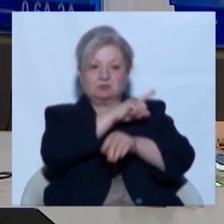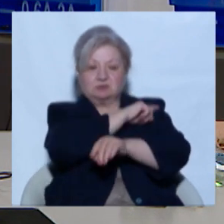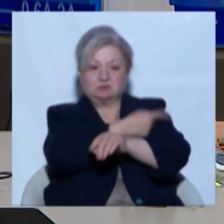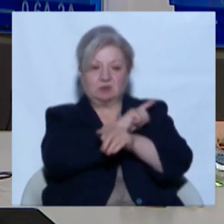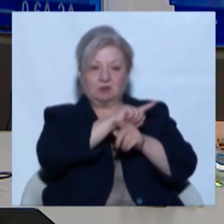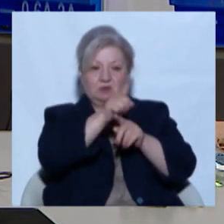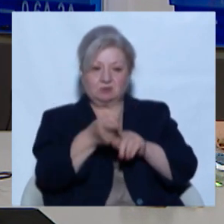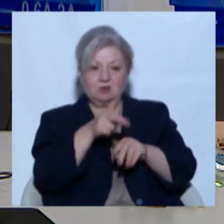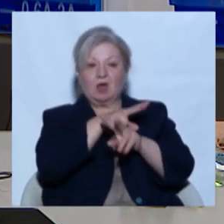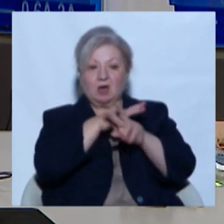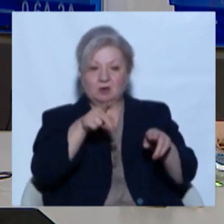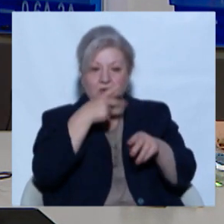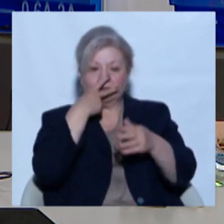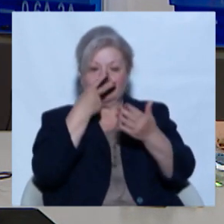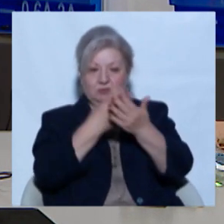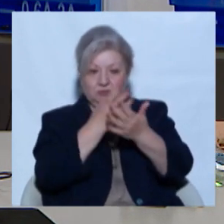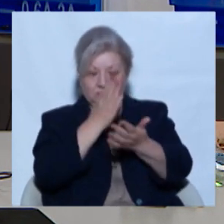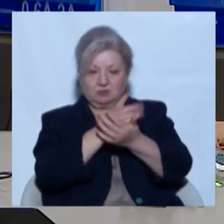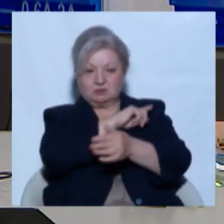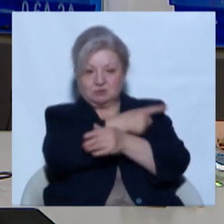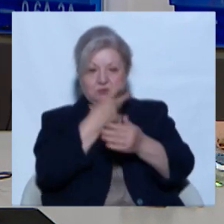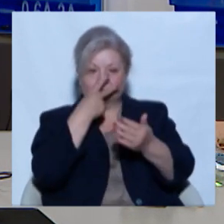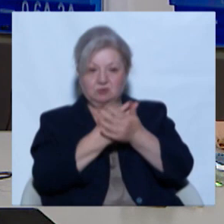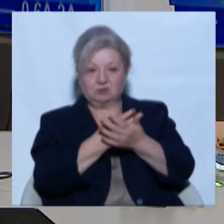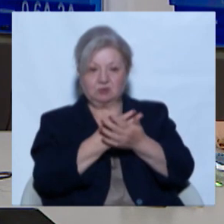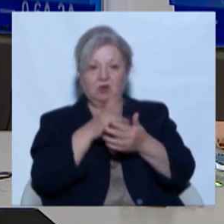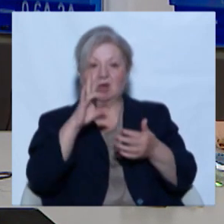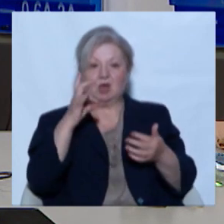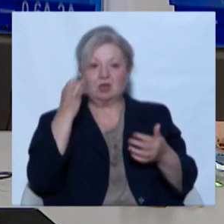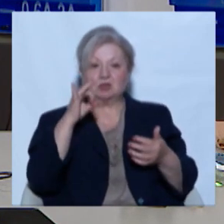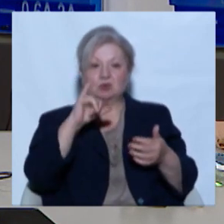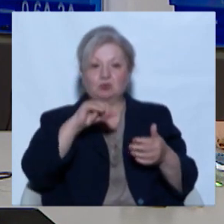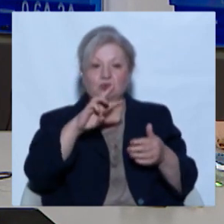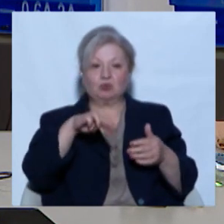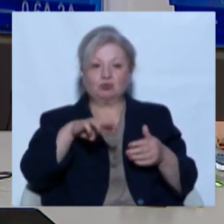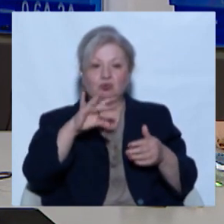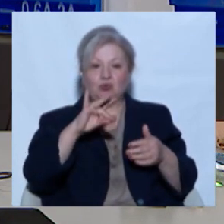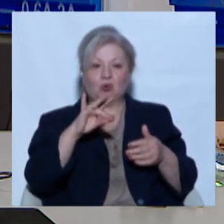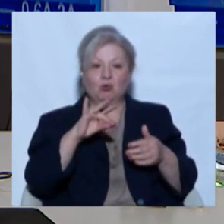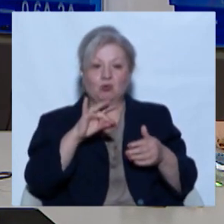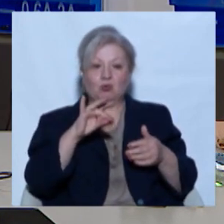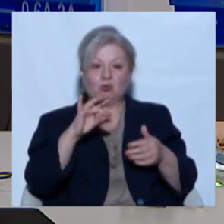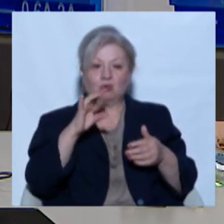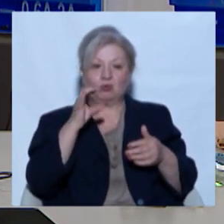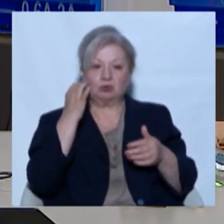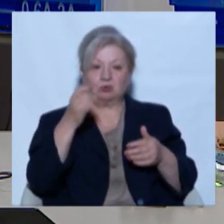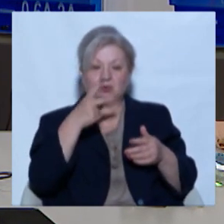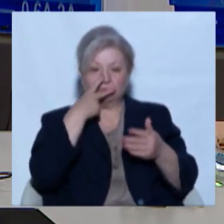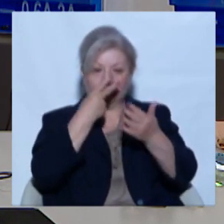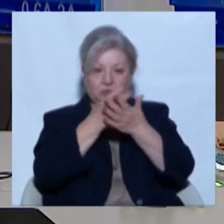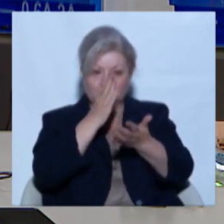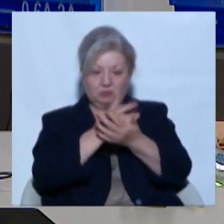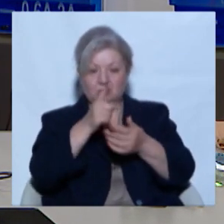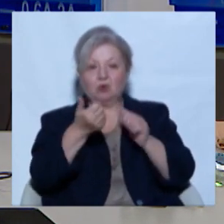დავაკვირდებით, ძალასაც გვიჩვენებს ნიუტონებში. ესე იგი, ეს უკვე ჩვენი თემა, როგორ დავაკალიბრებთ